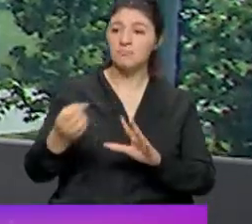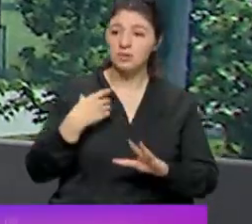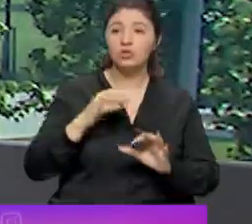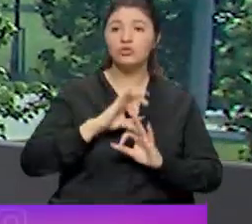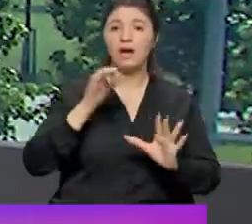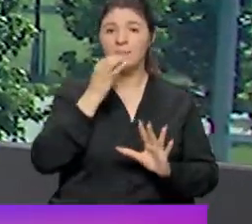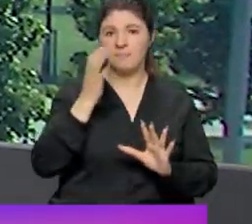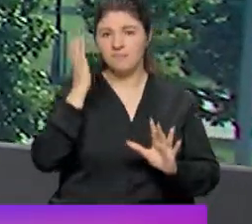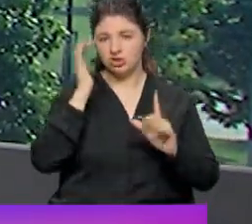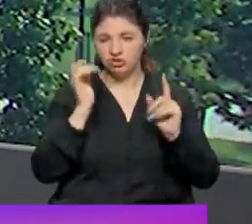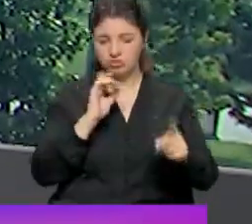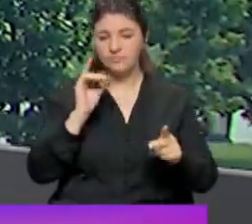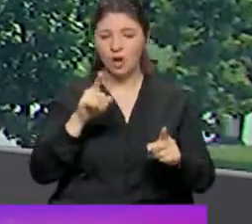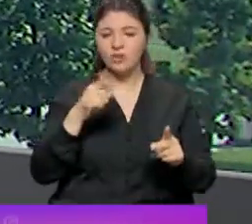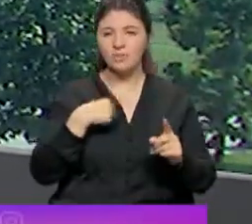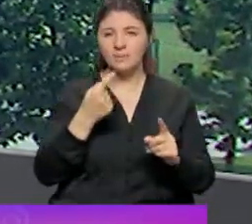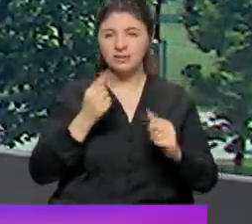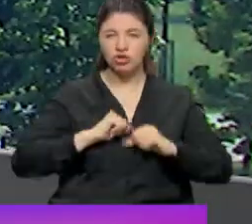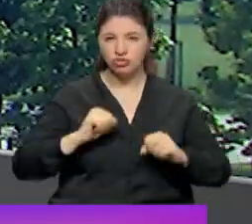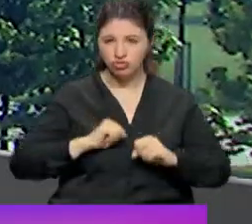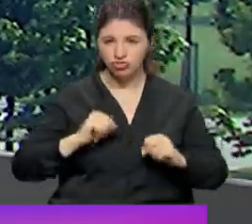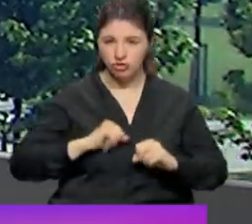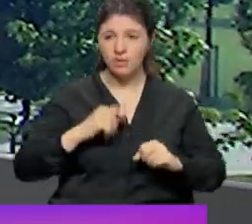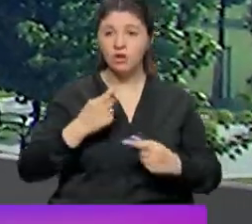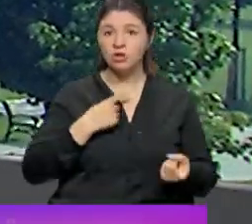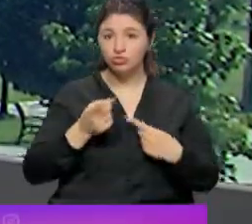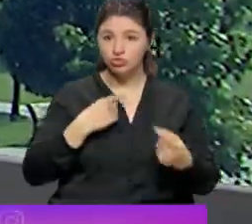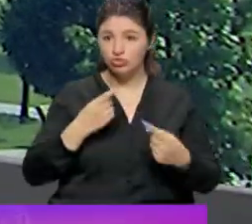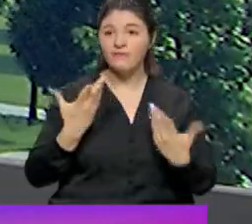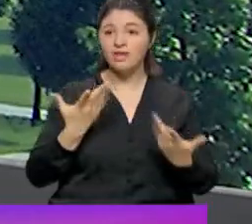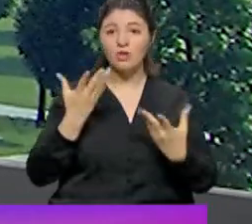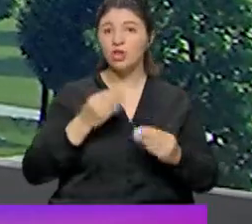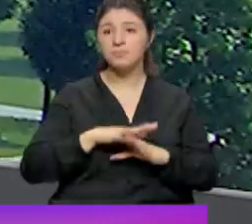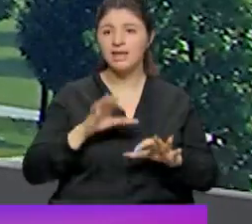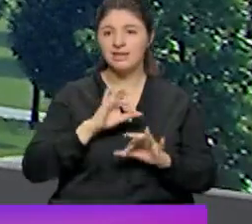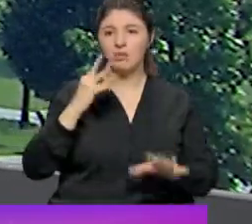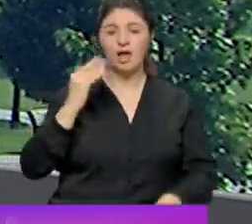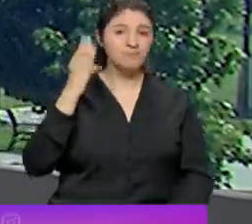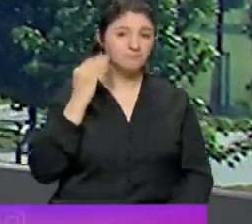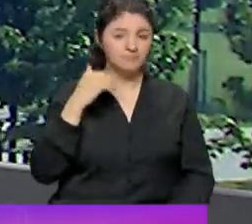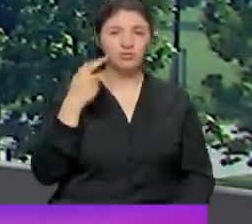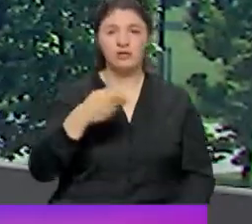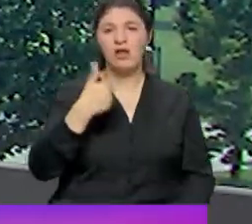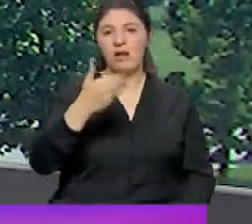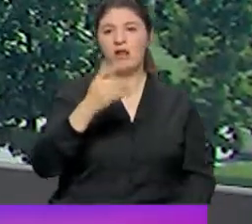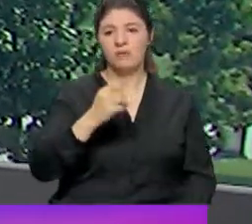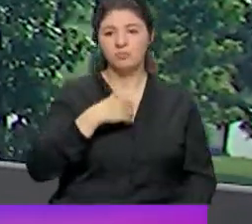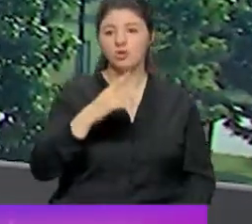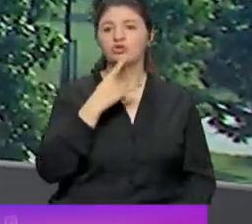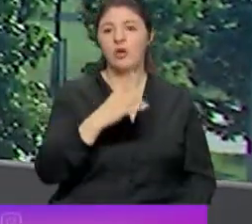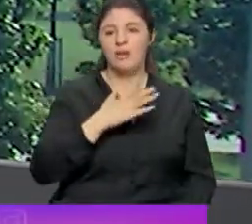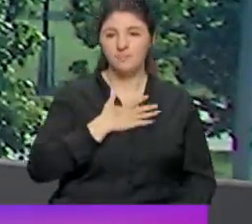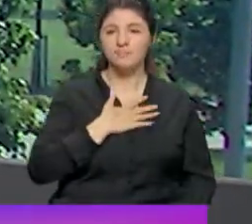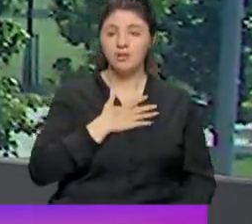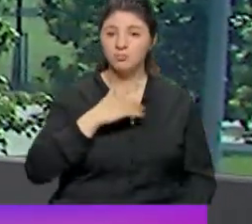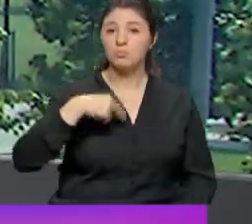yolladı süper haberden başta olmak üzere Onlara biraz çalışacağım konuşacağım ve ne olup bitti tam olarak anladıktan sonra sizlere aktaracağım ben onu da